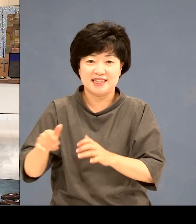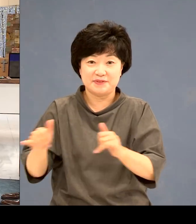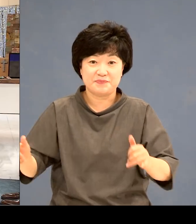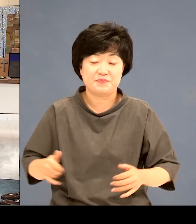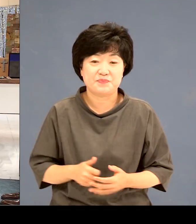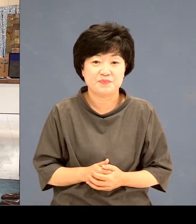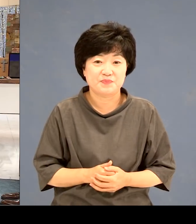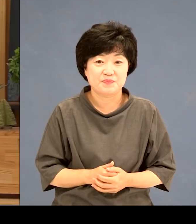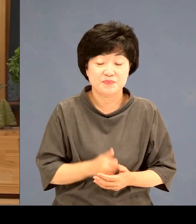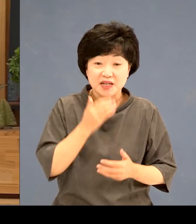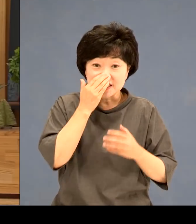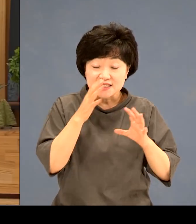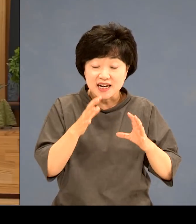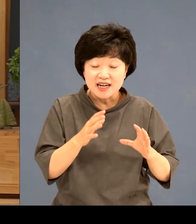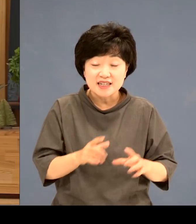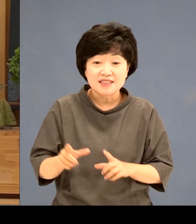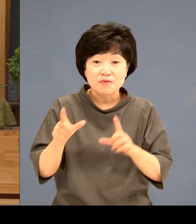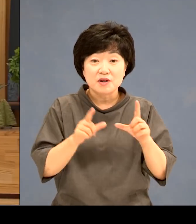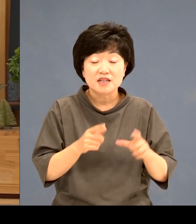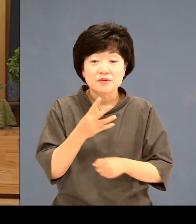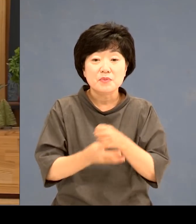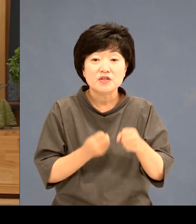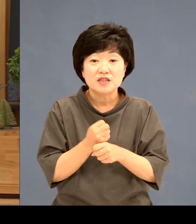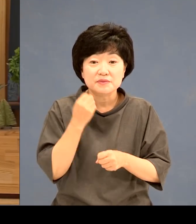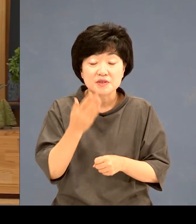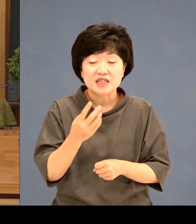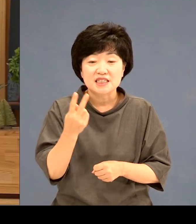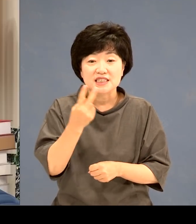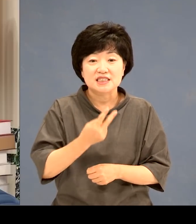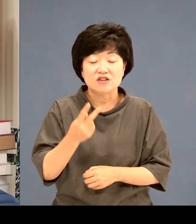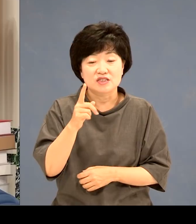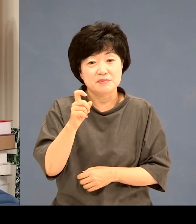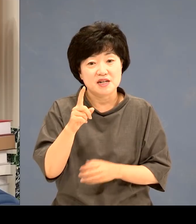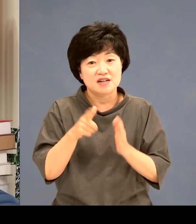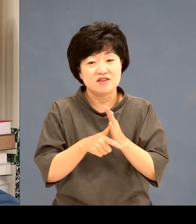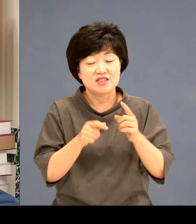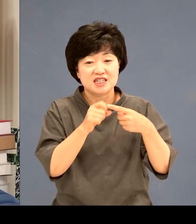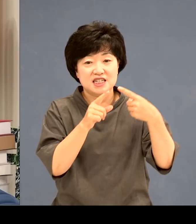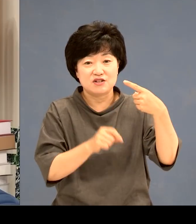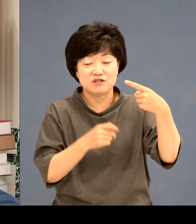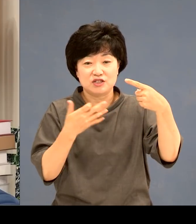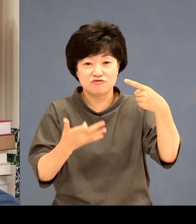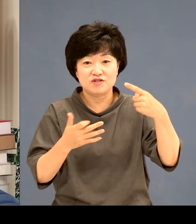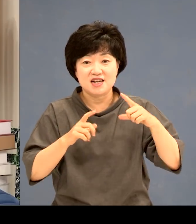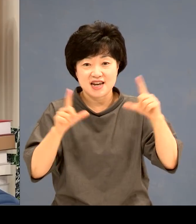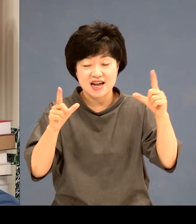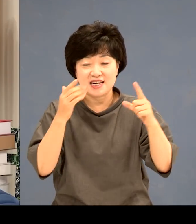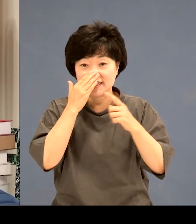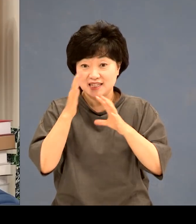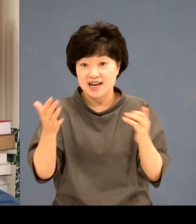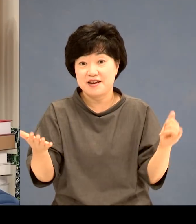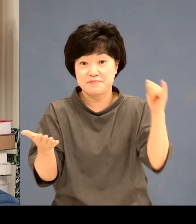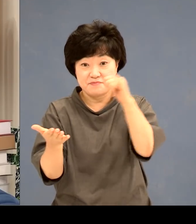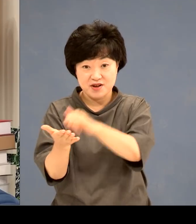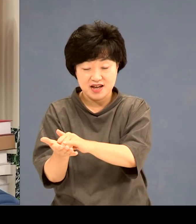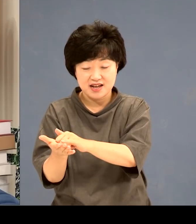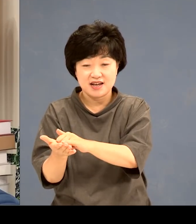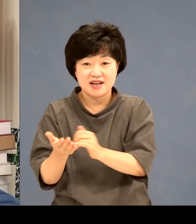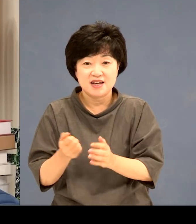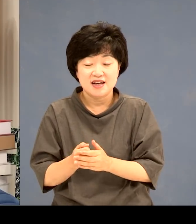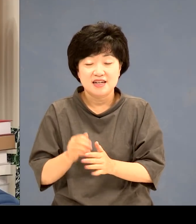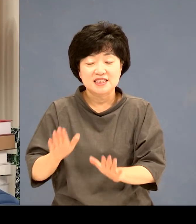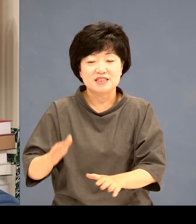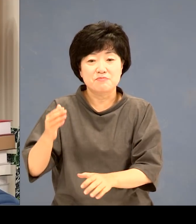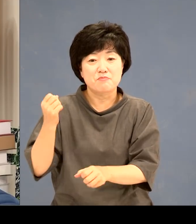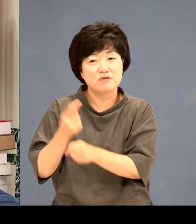바로 이스라엘입니다. 지금 이스라엘에서 사역하신 지 얼마나 되셨어요? 저희들이 2011년 1월 29일 날 네. 이스라엘에 입국을